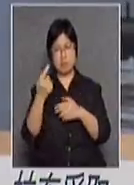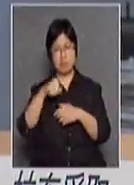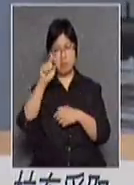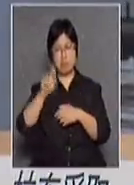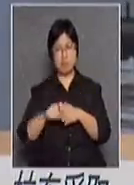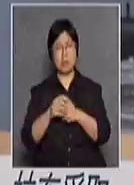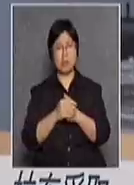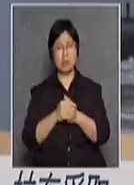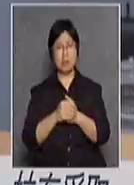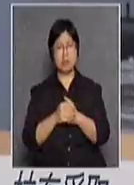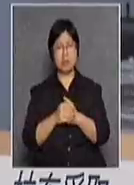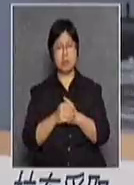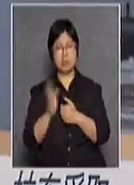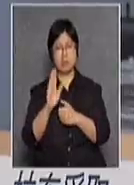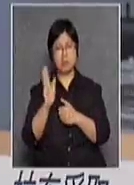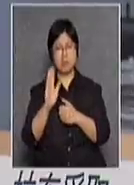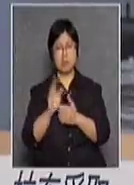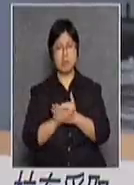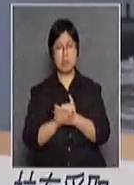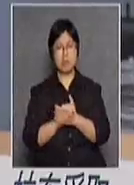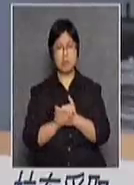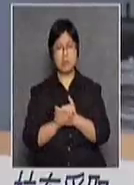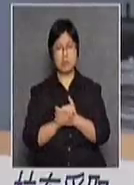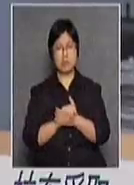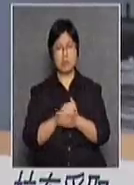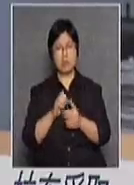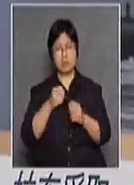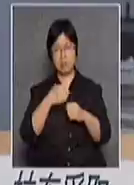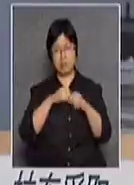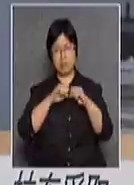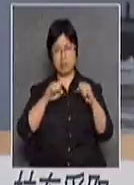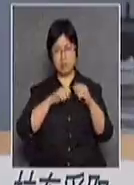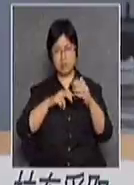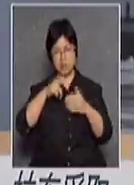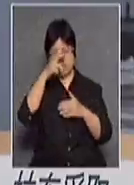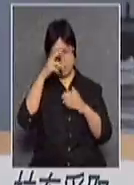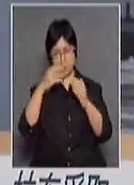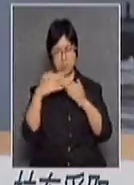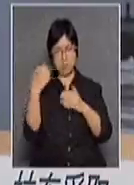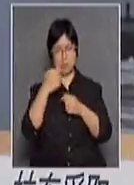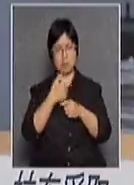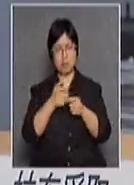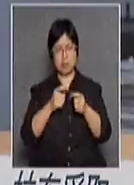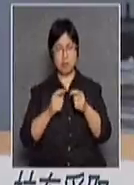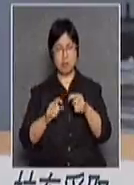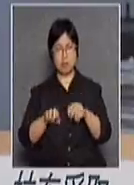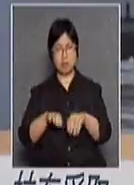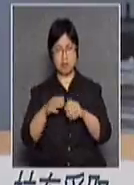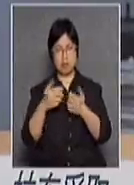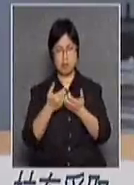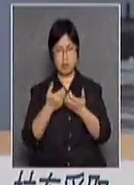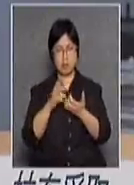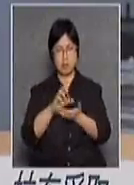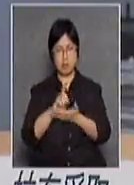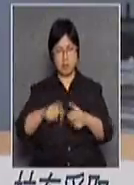2,239,000元，大約相當於廣播處長薪金起薪點的全年預算開